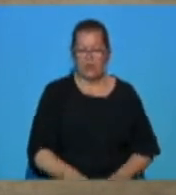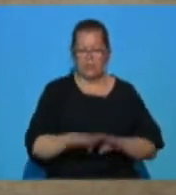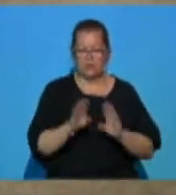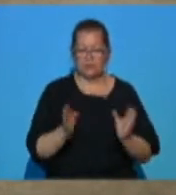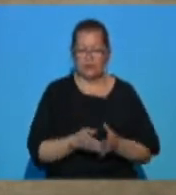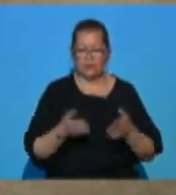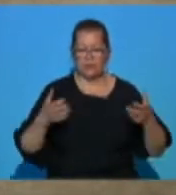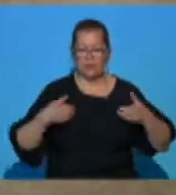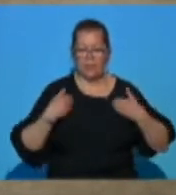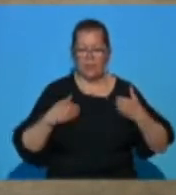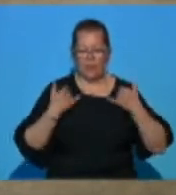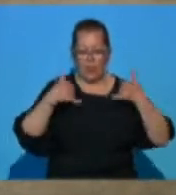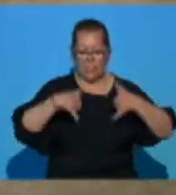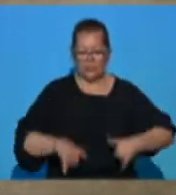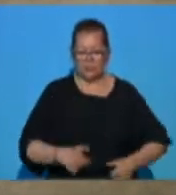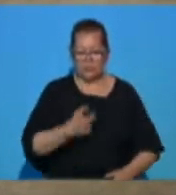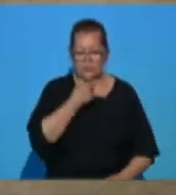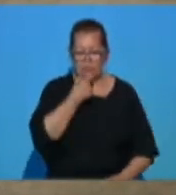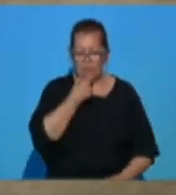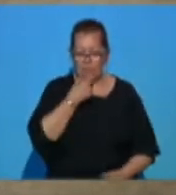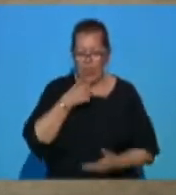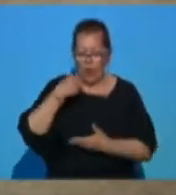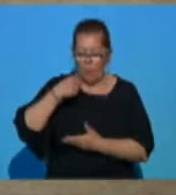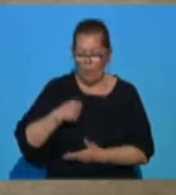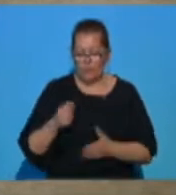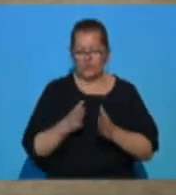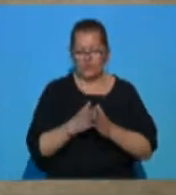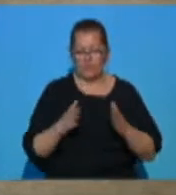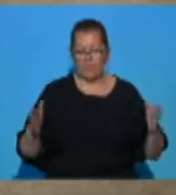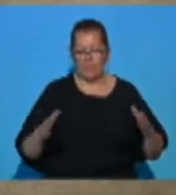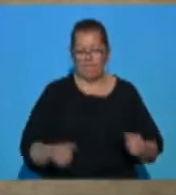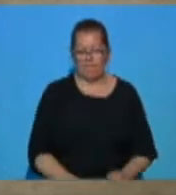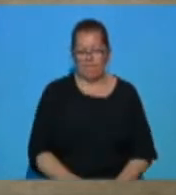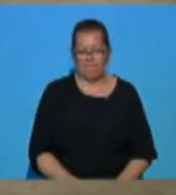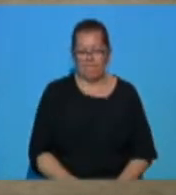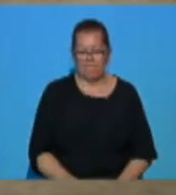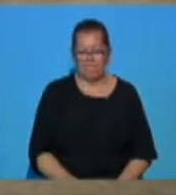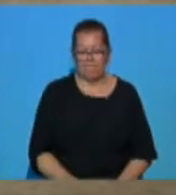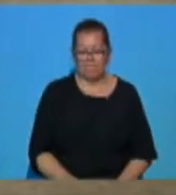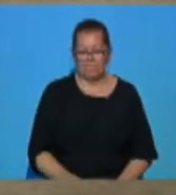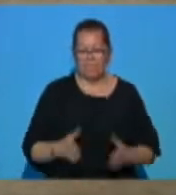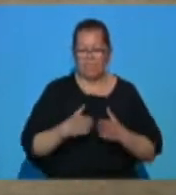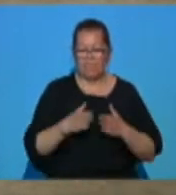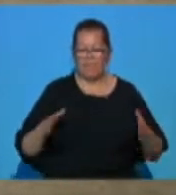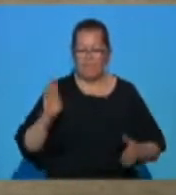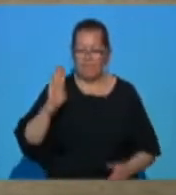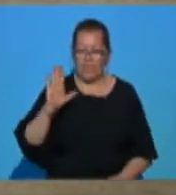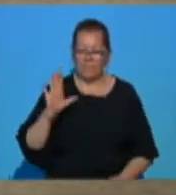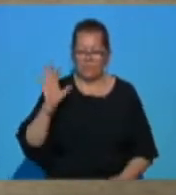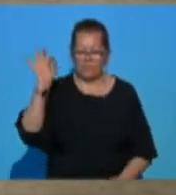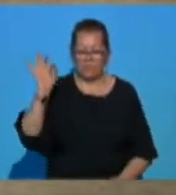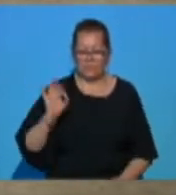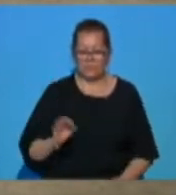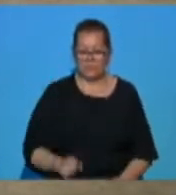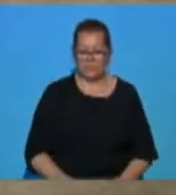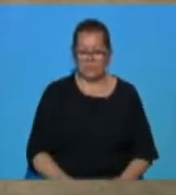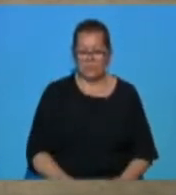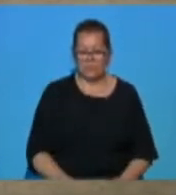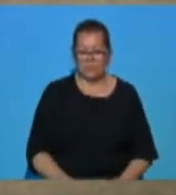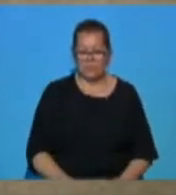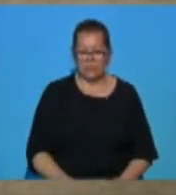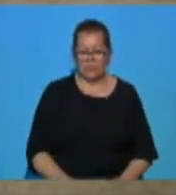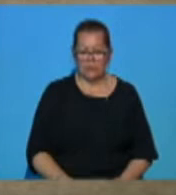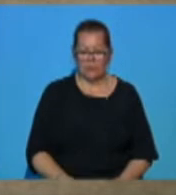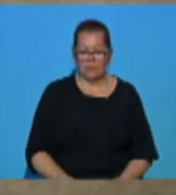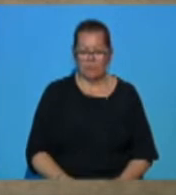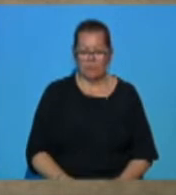Ne bucurăm că în acest an avem un buget mai mare ca niciodată, mai mare cu vreo 45% față de anul trecut. Sigur, în acești bani intră și schema de